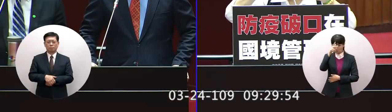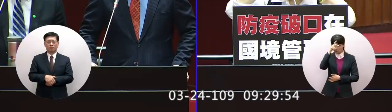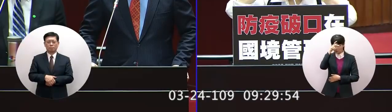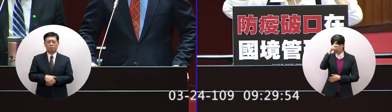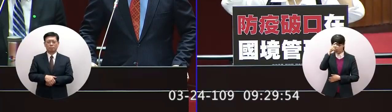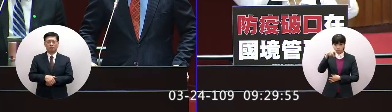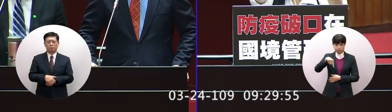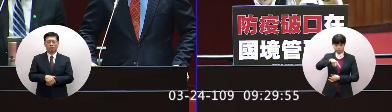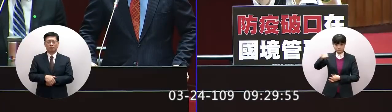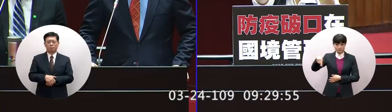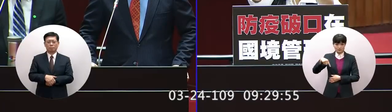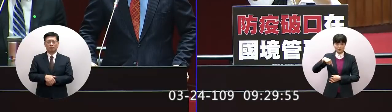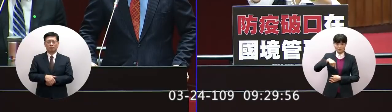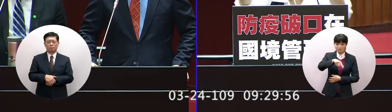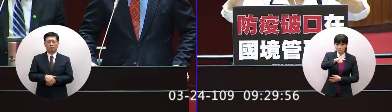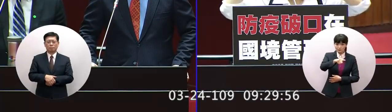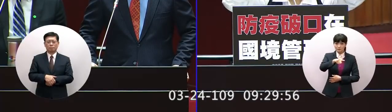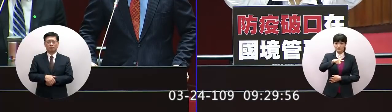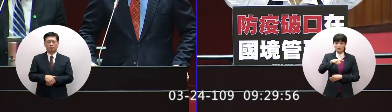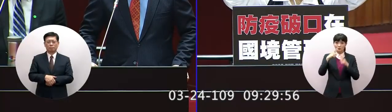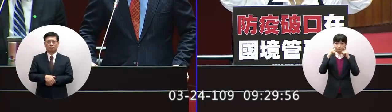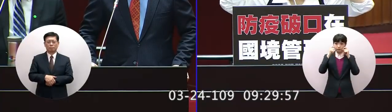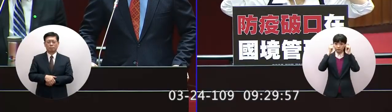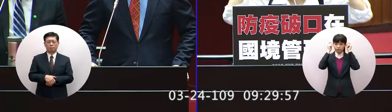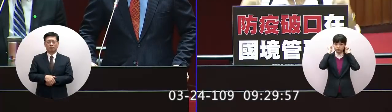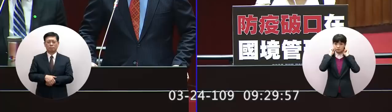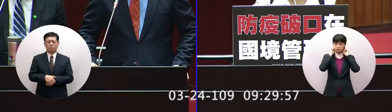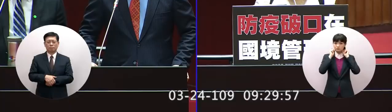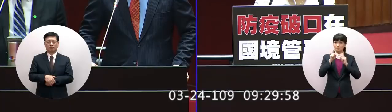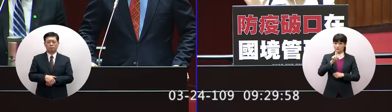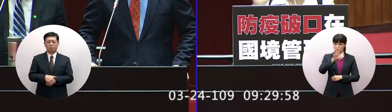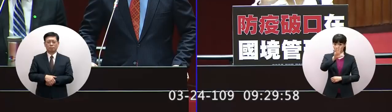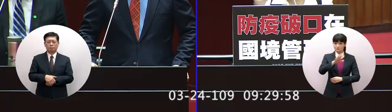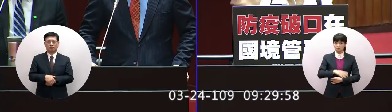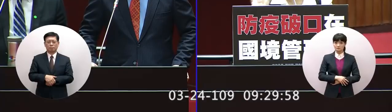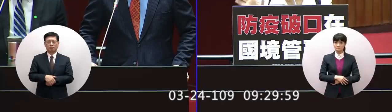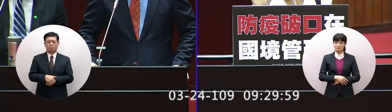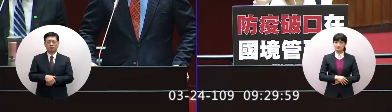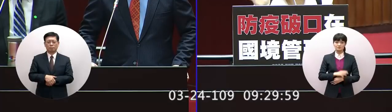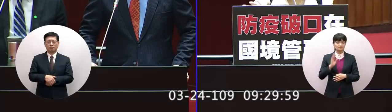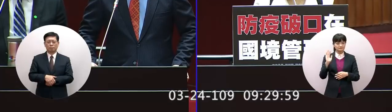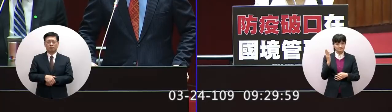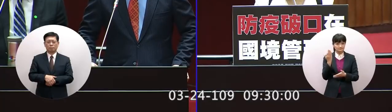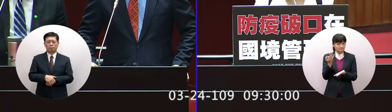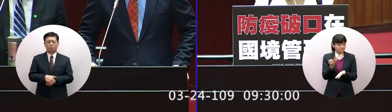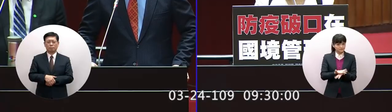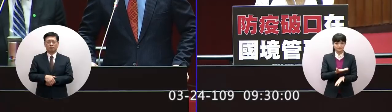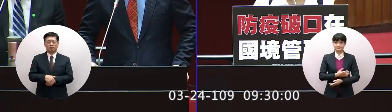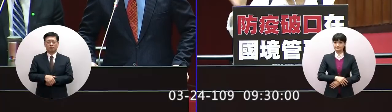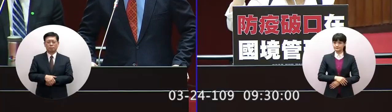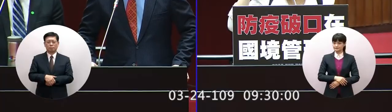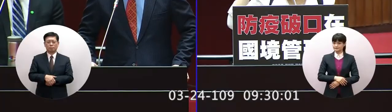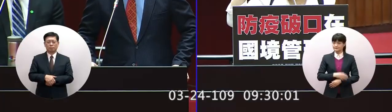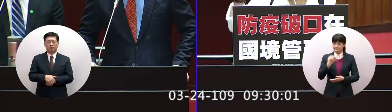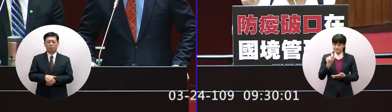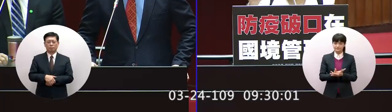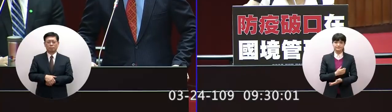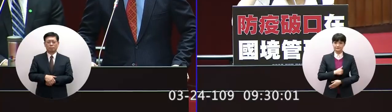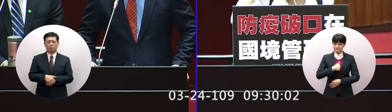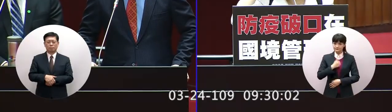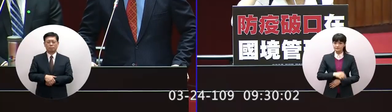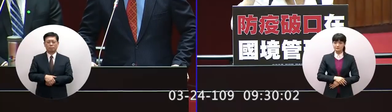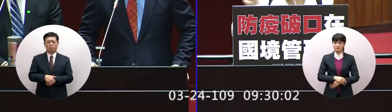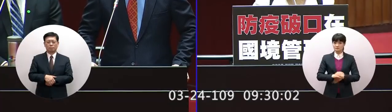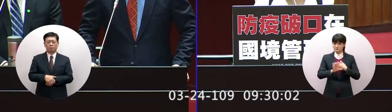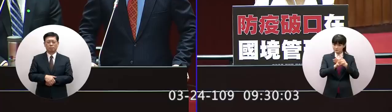着，伊就甲部长发了口罩，无搞，正经是无搞哈。我们在国外已